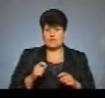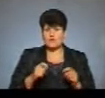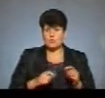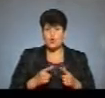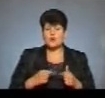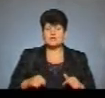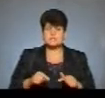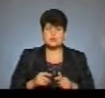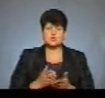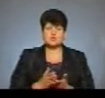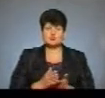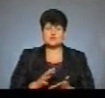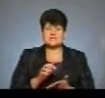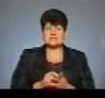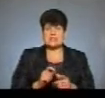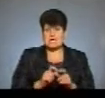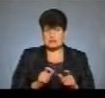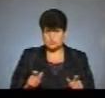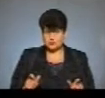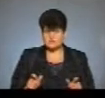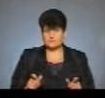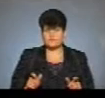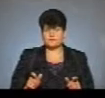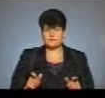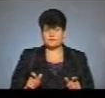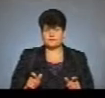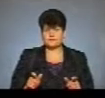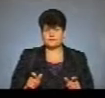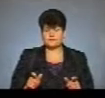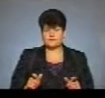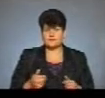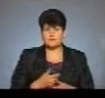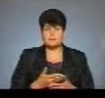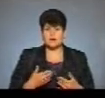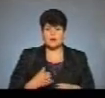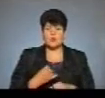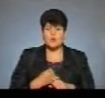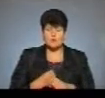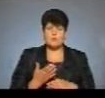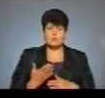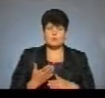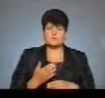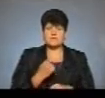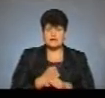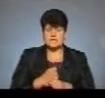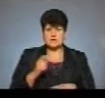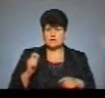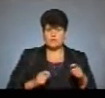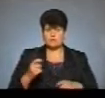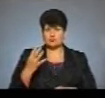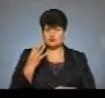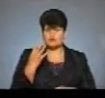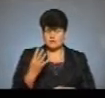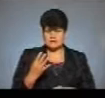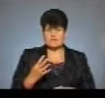зараз службою зайнятості, як сказав вже Василь Вилайщук. Ми робимо кар'єрні форуми, 4 кар'єрних форуми в